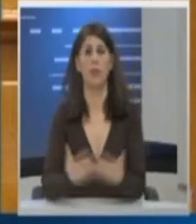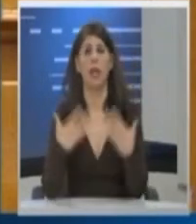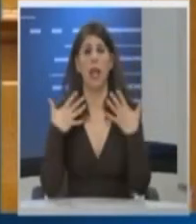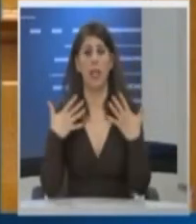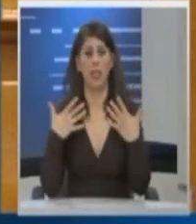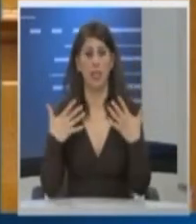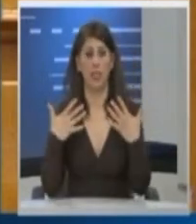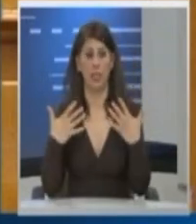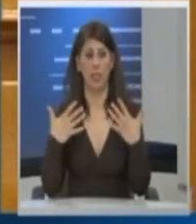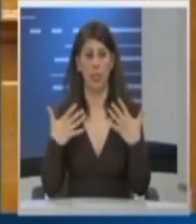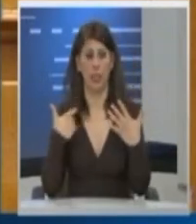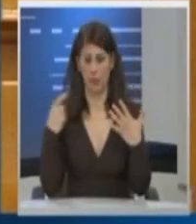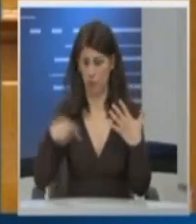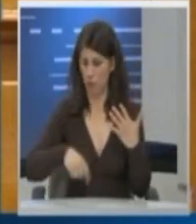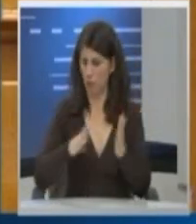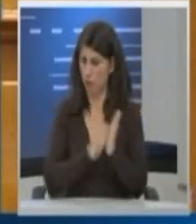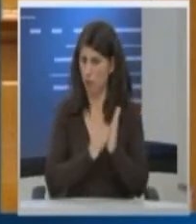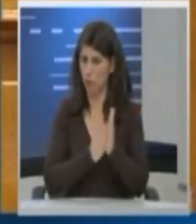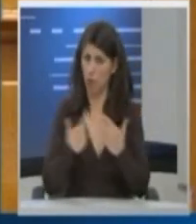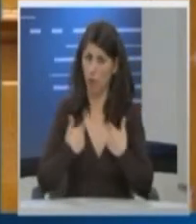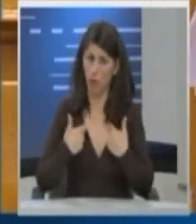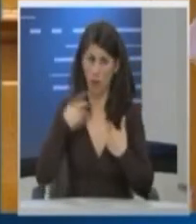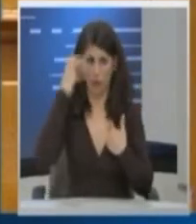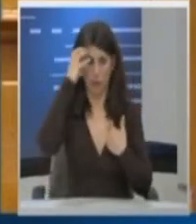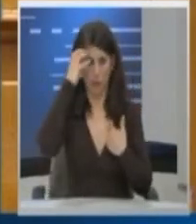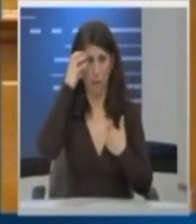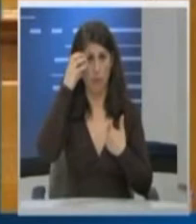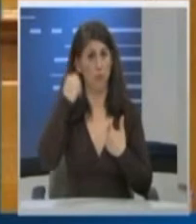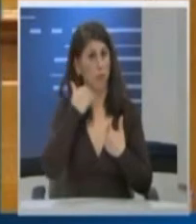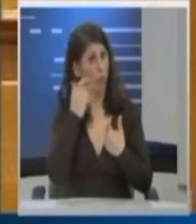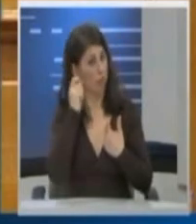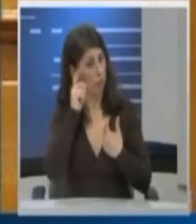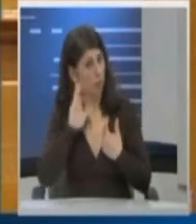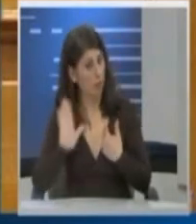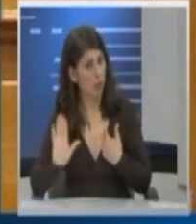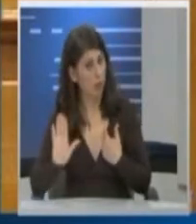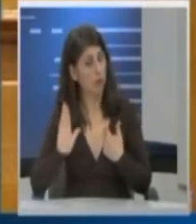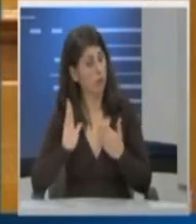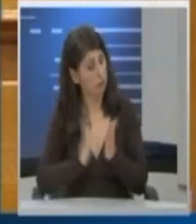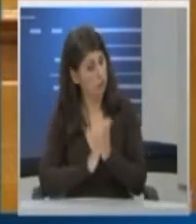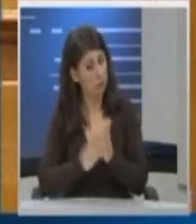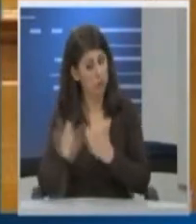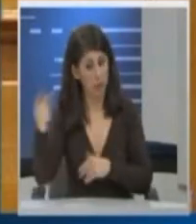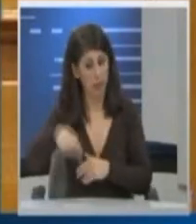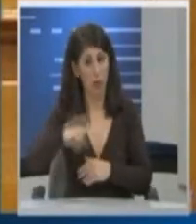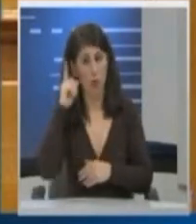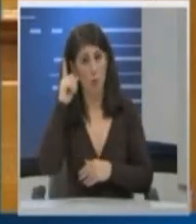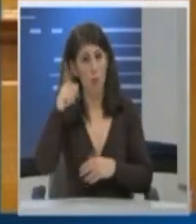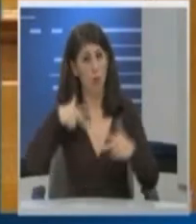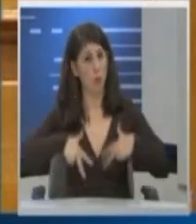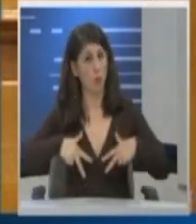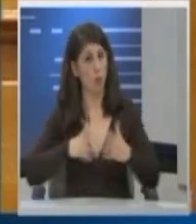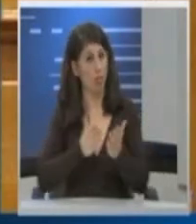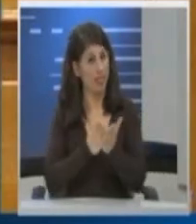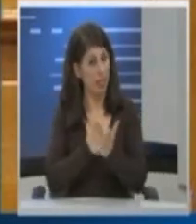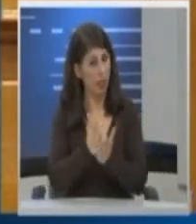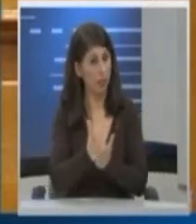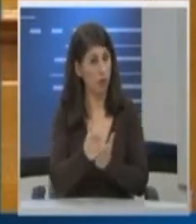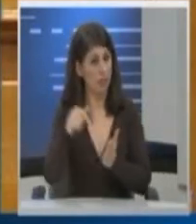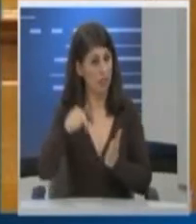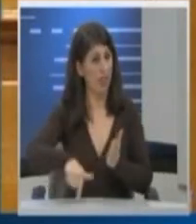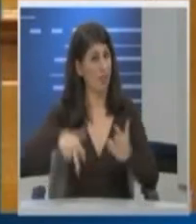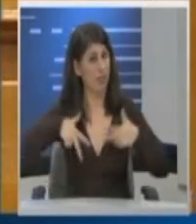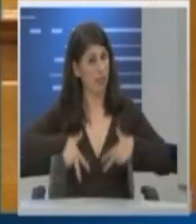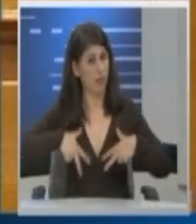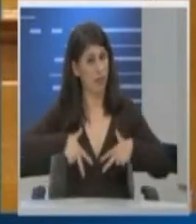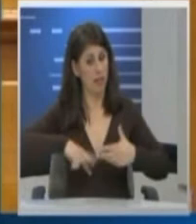10. Είμαστε εδώ και σας χειροκροτήσαμε. Δεν ήμουν από κάτω, χειροκροτούσα έντρεμα. Λέω δεν είναι δυνατόν. Μπράβο. Ήρθε ο πρώτος Υπουργός Δικαιοσύνης, ο οποίος σε